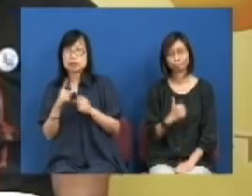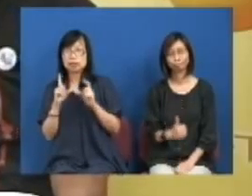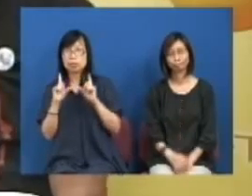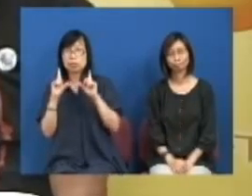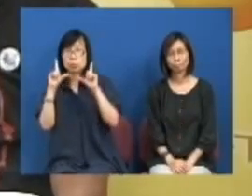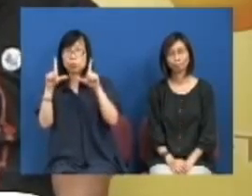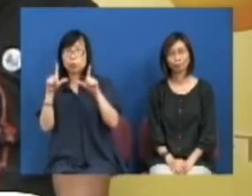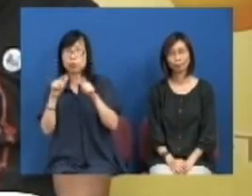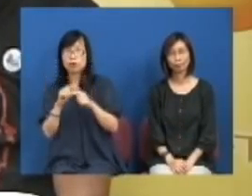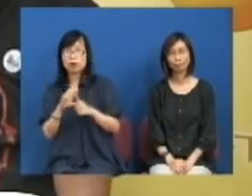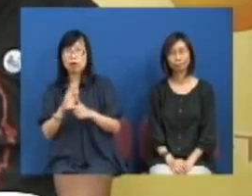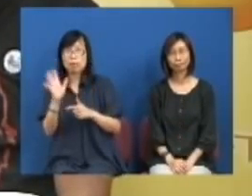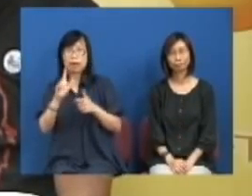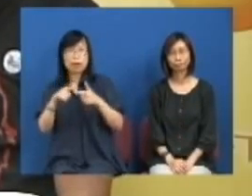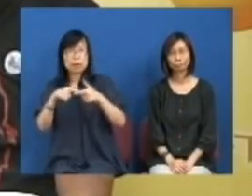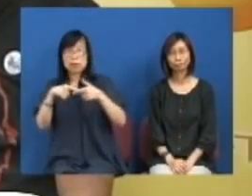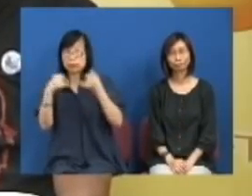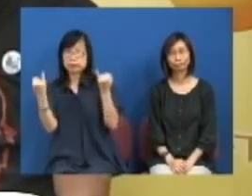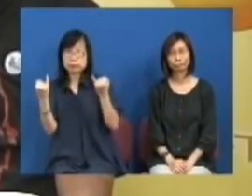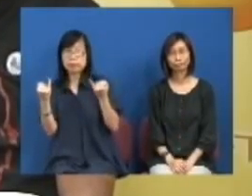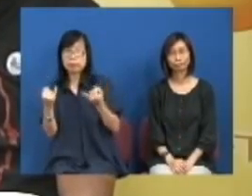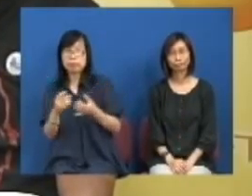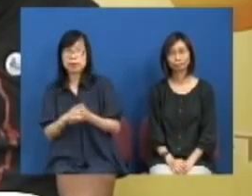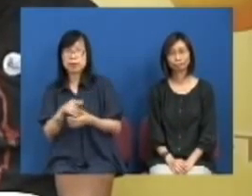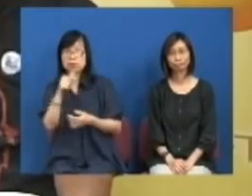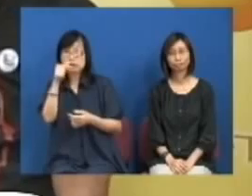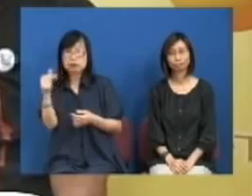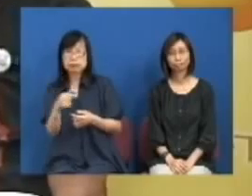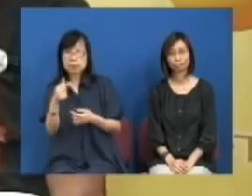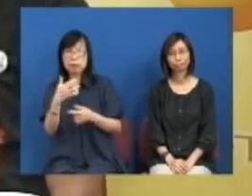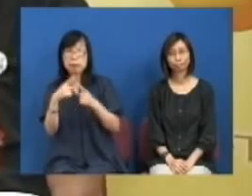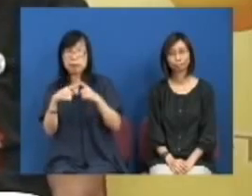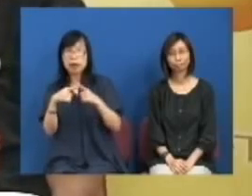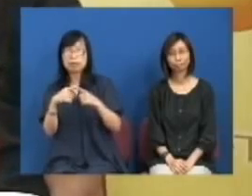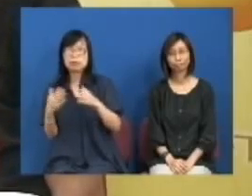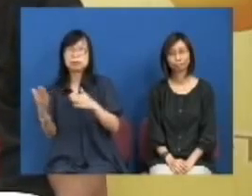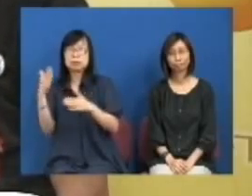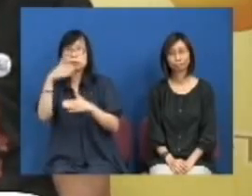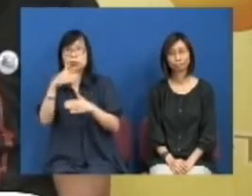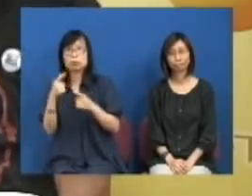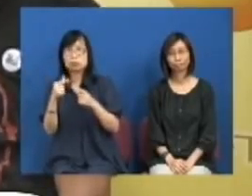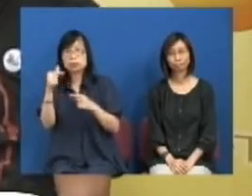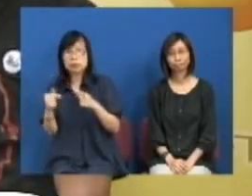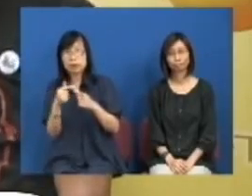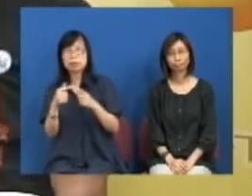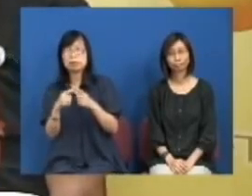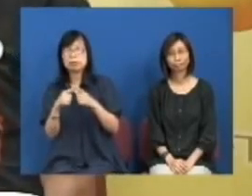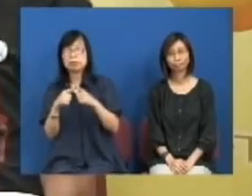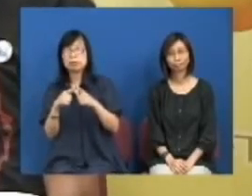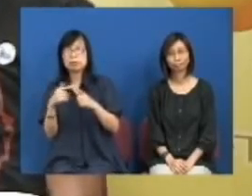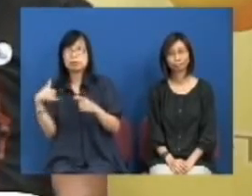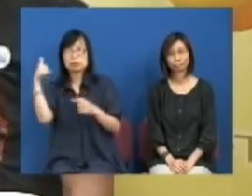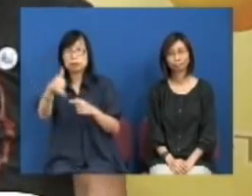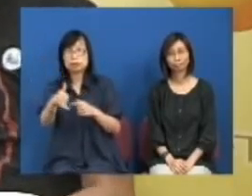係話，我而家話俾你聽，唔係適合嘅，係咪？有成十幾萬人出嚟，或者超過十萬嘅人出嚟，係響應